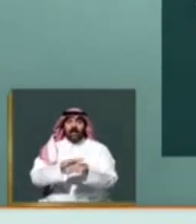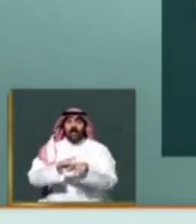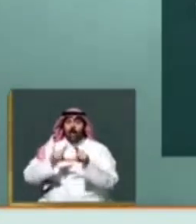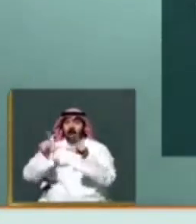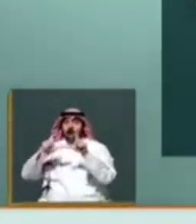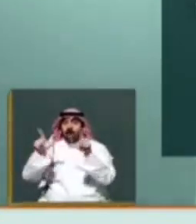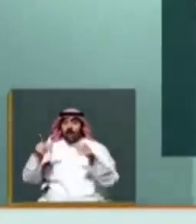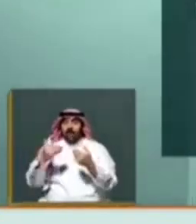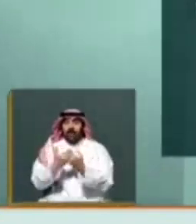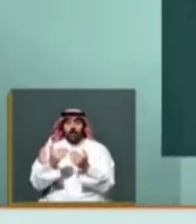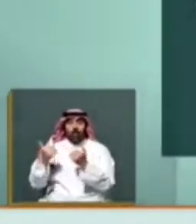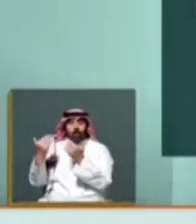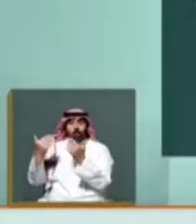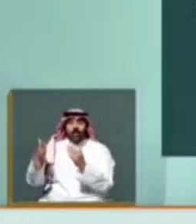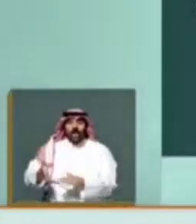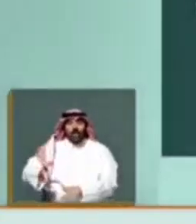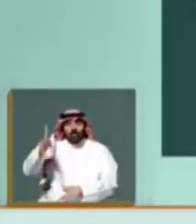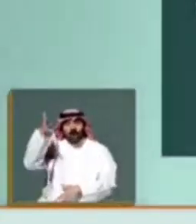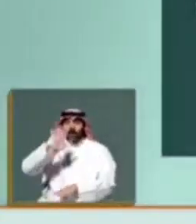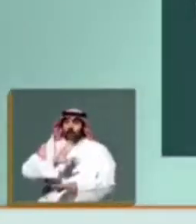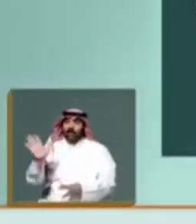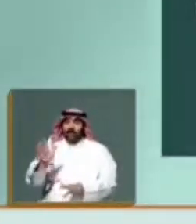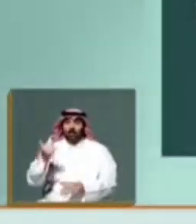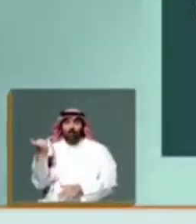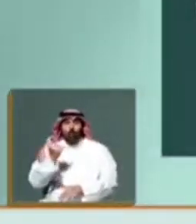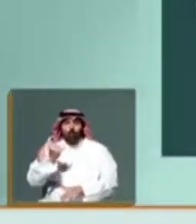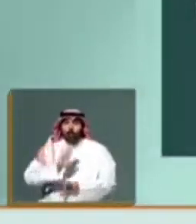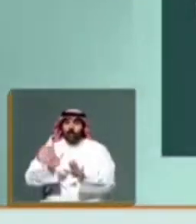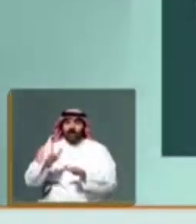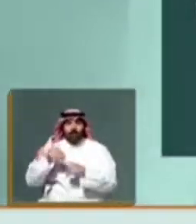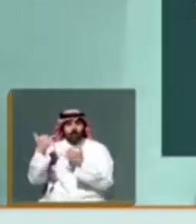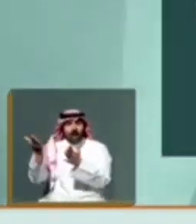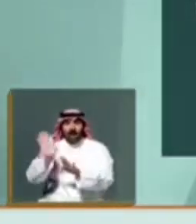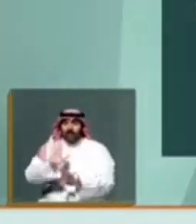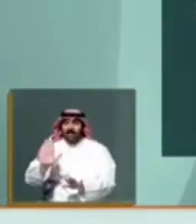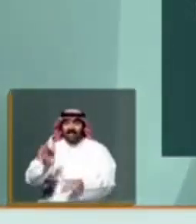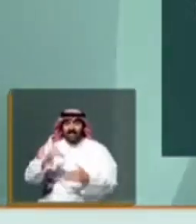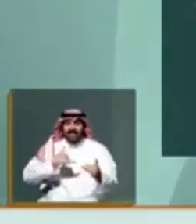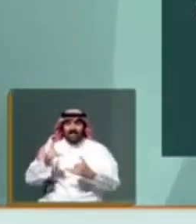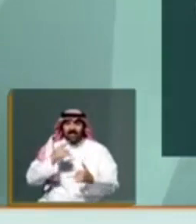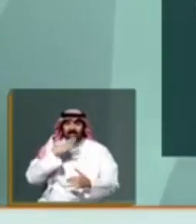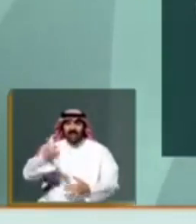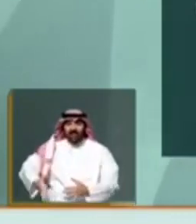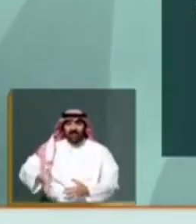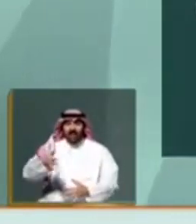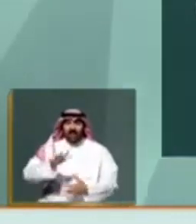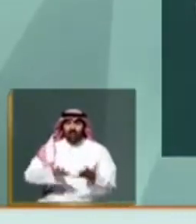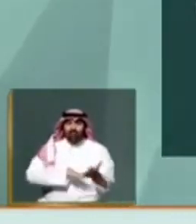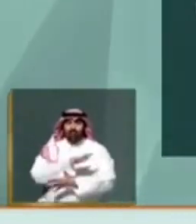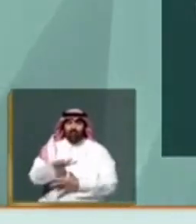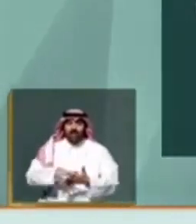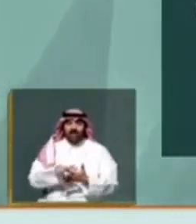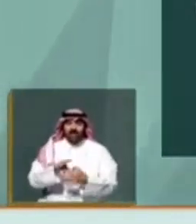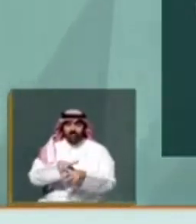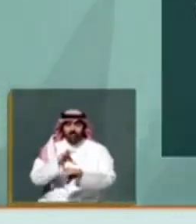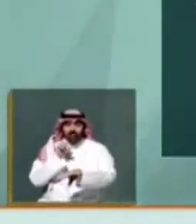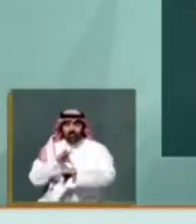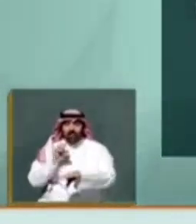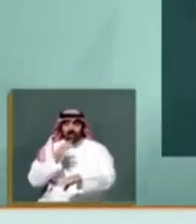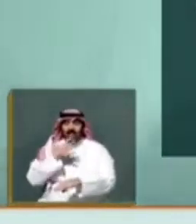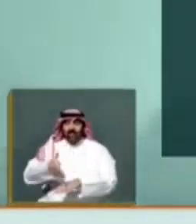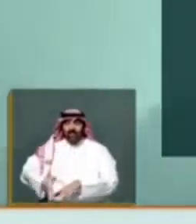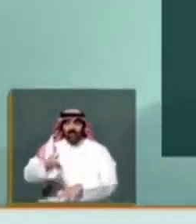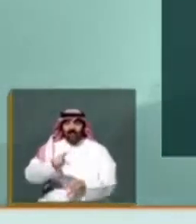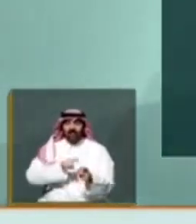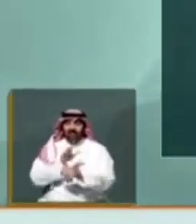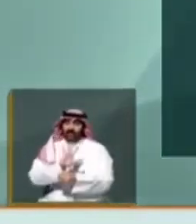بالجميع أن يكون الخروج للكبار وفي الحالات الضرورية فقط، حرصا على عدم تعريض الأطفال لأسباب انتقال العدوى.